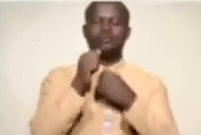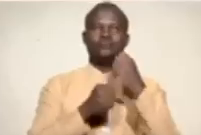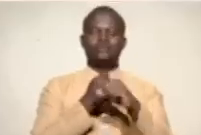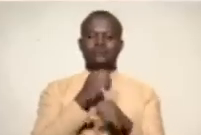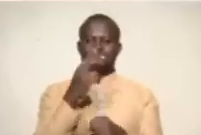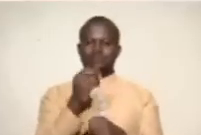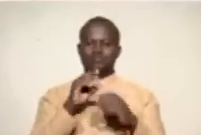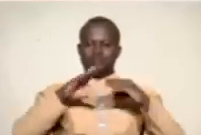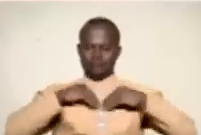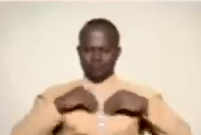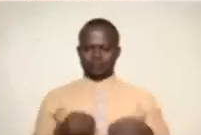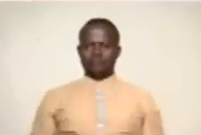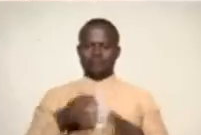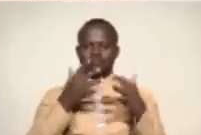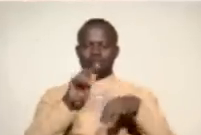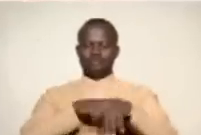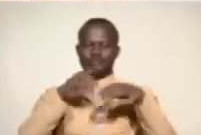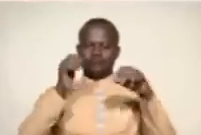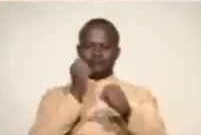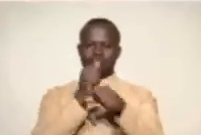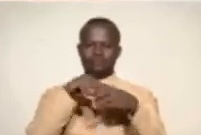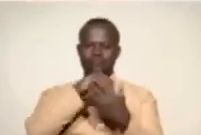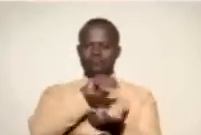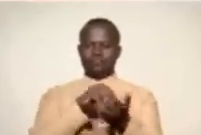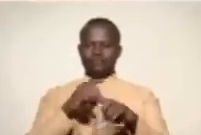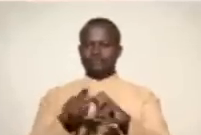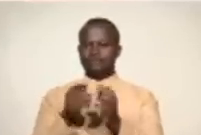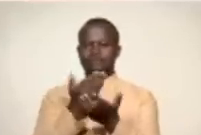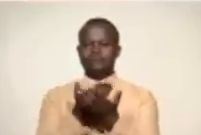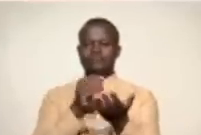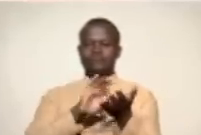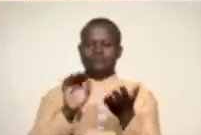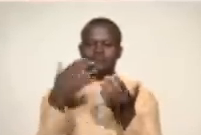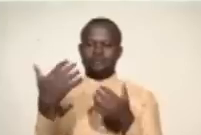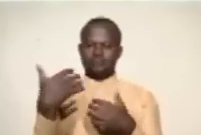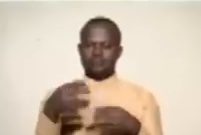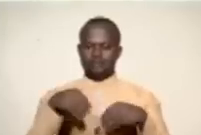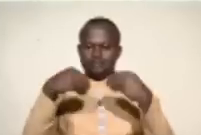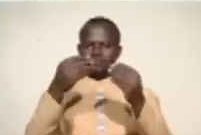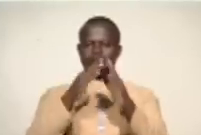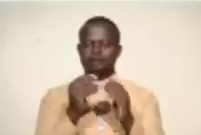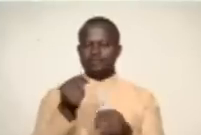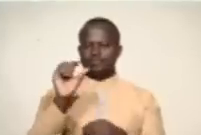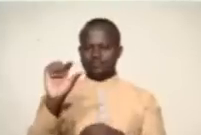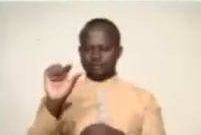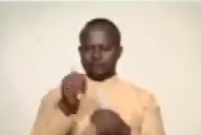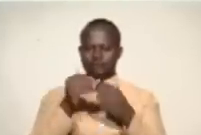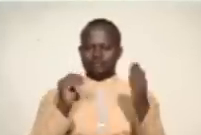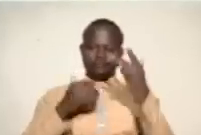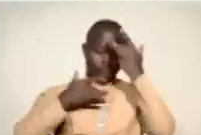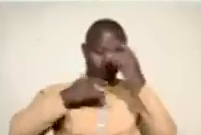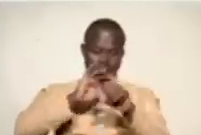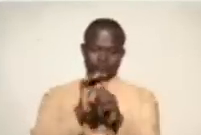byemewe. Hashize igihe abakozi mu bigo bitandukanye basabwa kuza impapuro ngo bahabwe izi nzu zihendutse. Mbere y'icyorezo